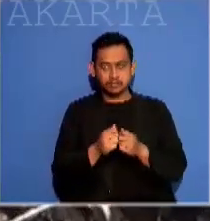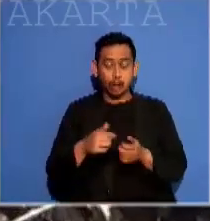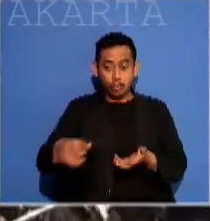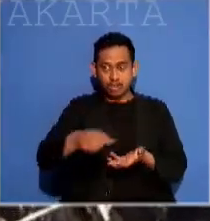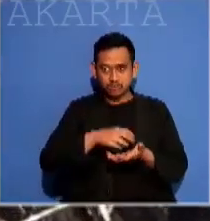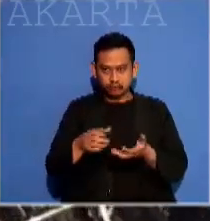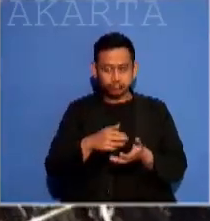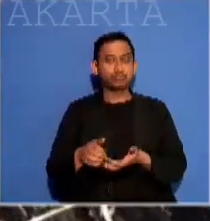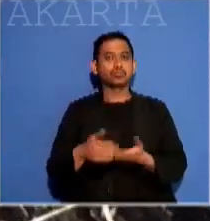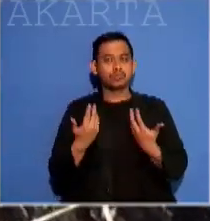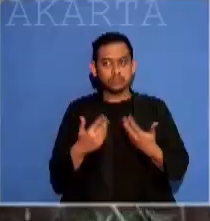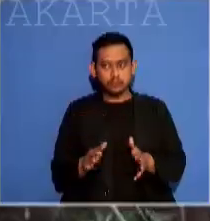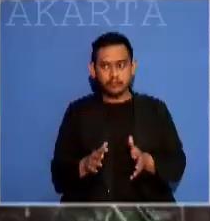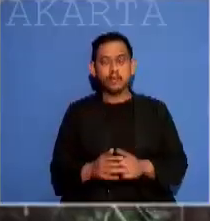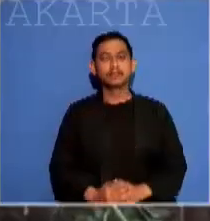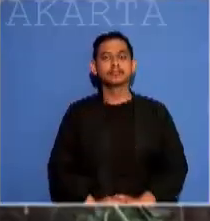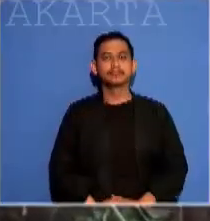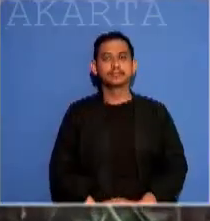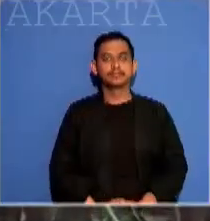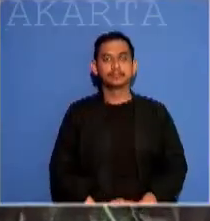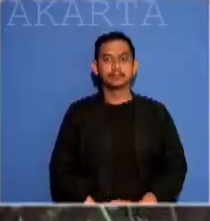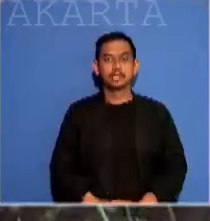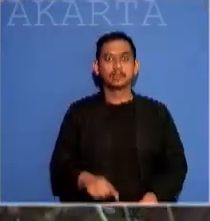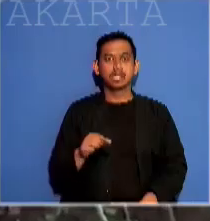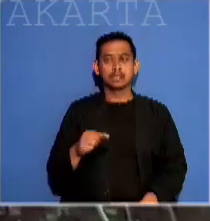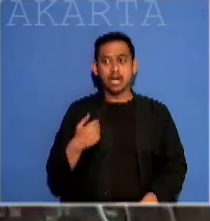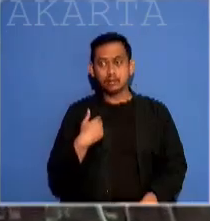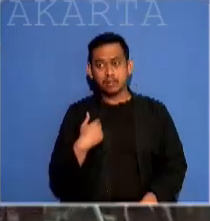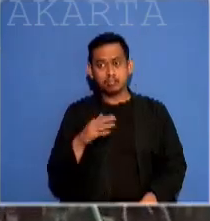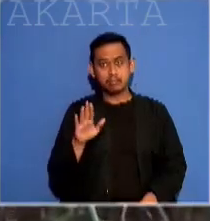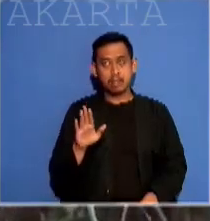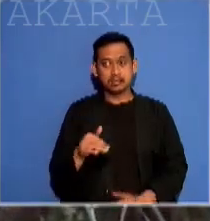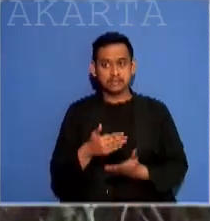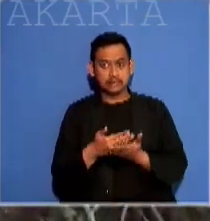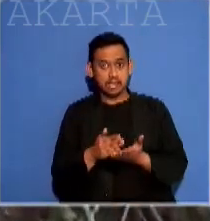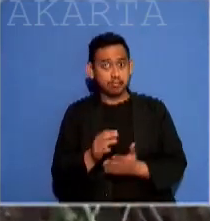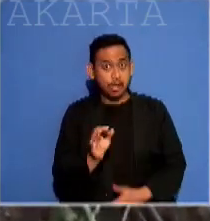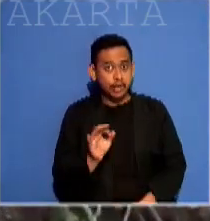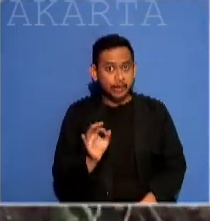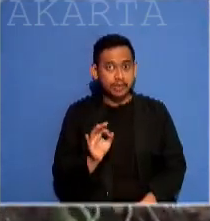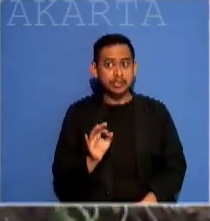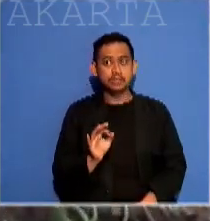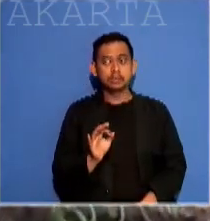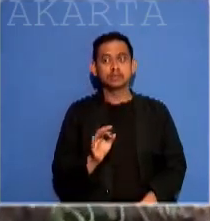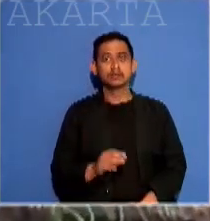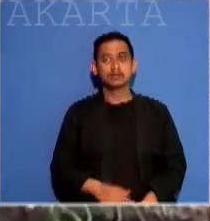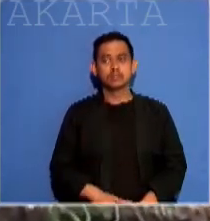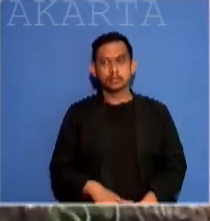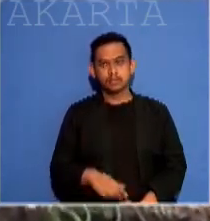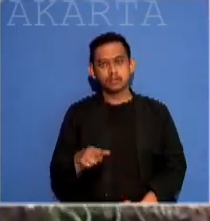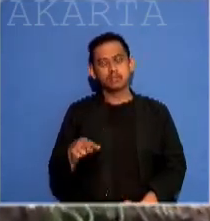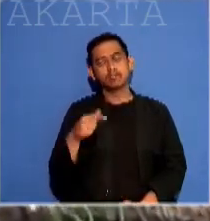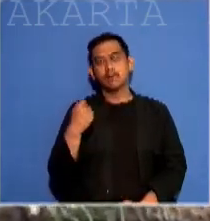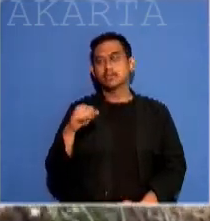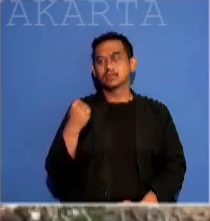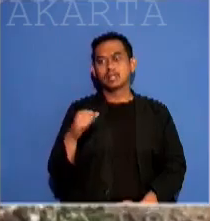saged ngadepi kapitunan. Anak sik kentun niku to dereng napa-napa Pak segombong. Segombong. Gombong kan boten sakit lek